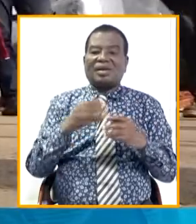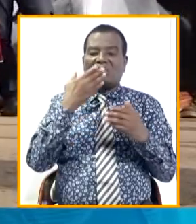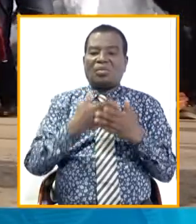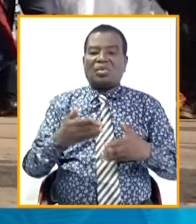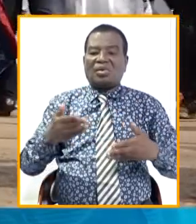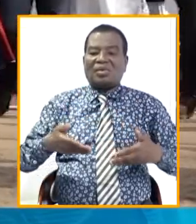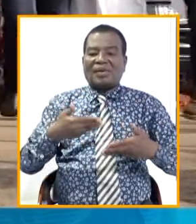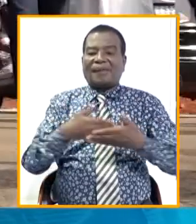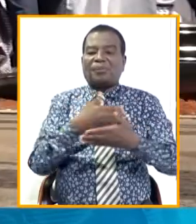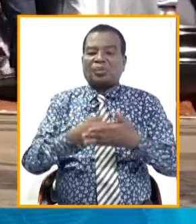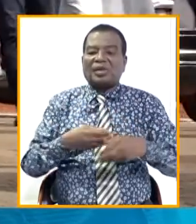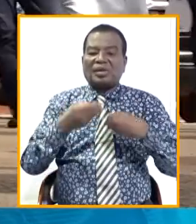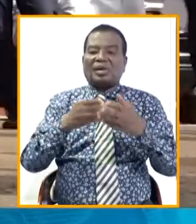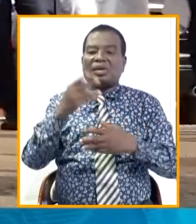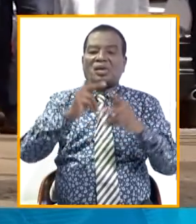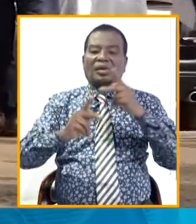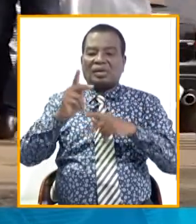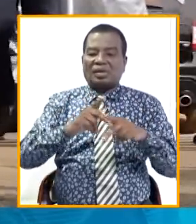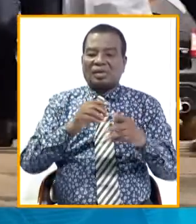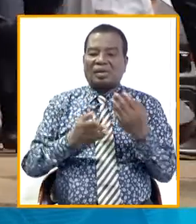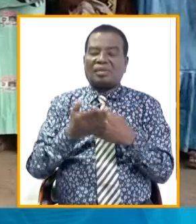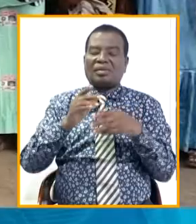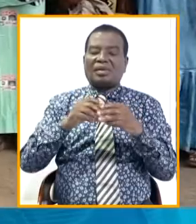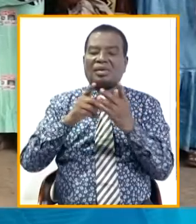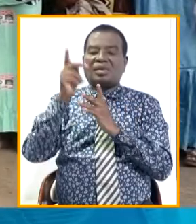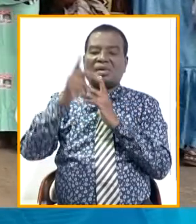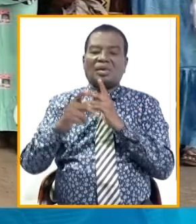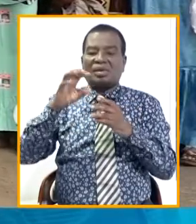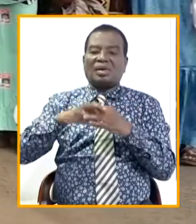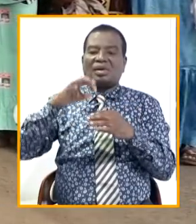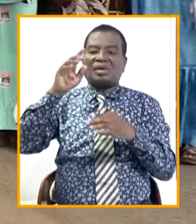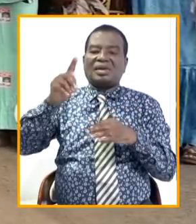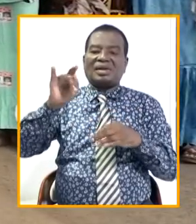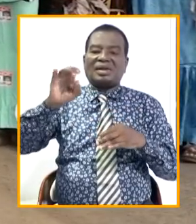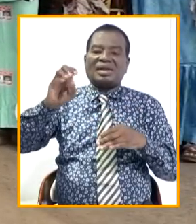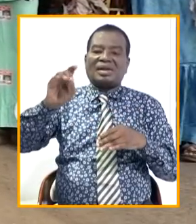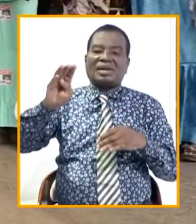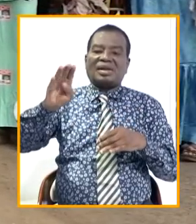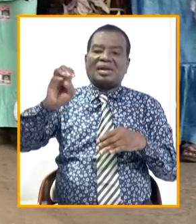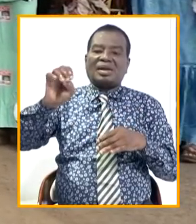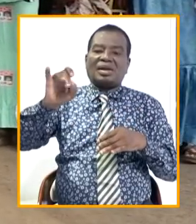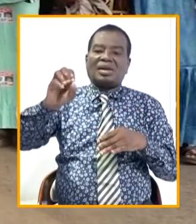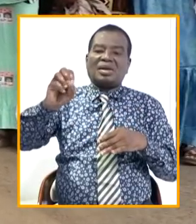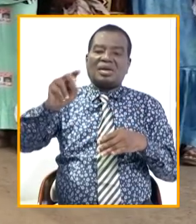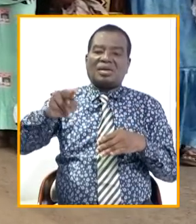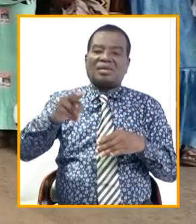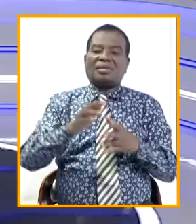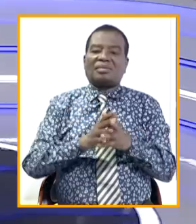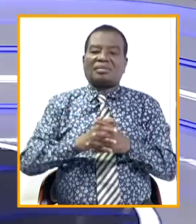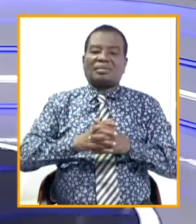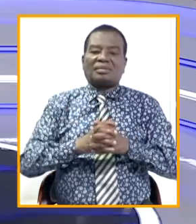nouvelle, donnée aux populations impactées par le projet de Thiébissou à Béoumi en passant par Sakassou.